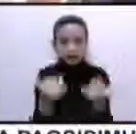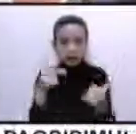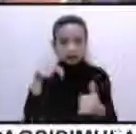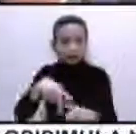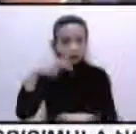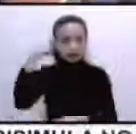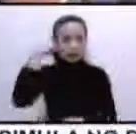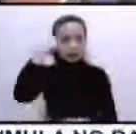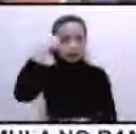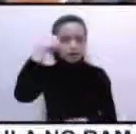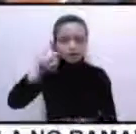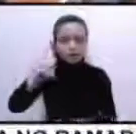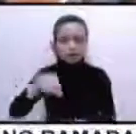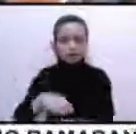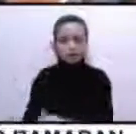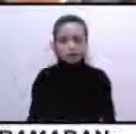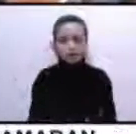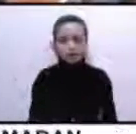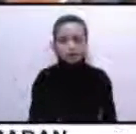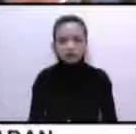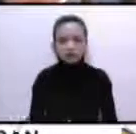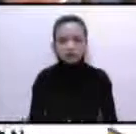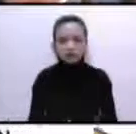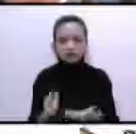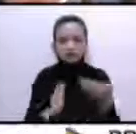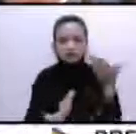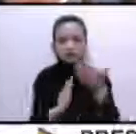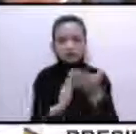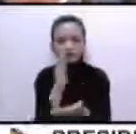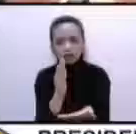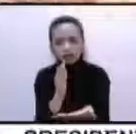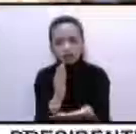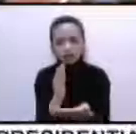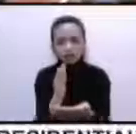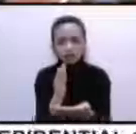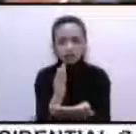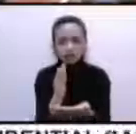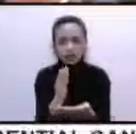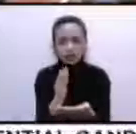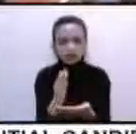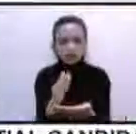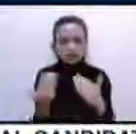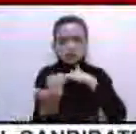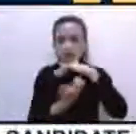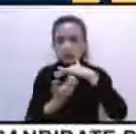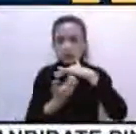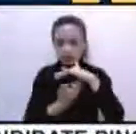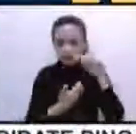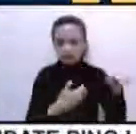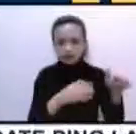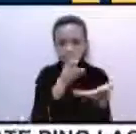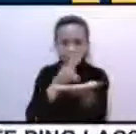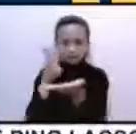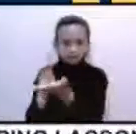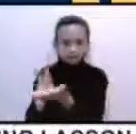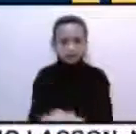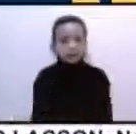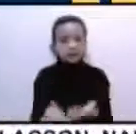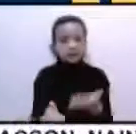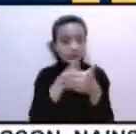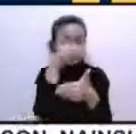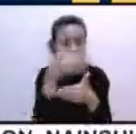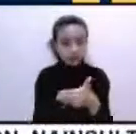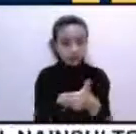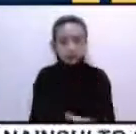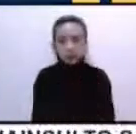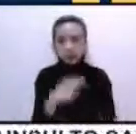of their rights as stakeholders in the area. Samantala, sa statement